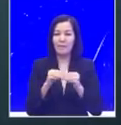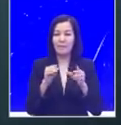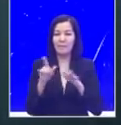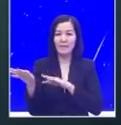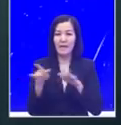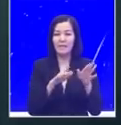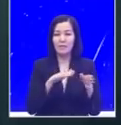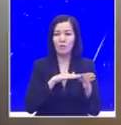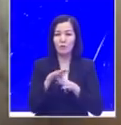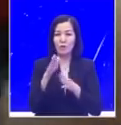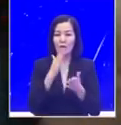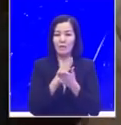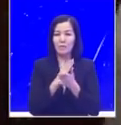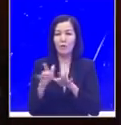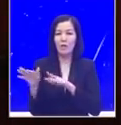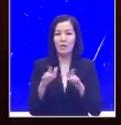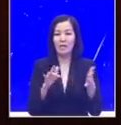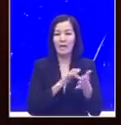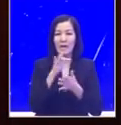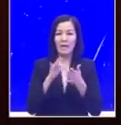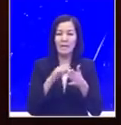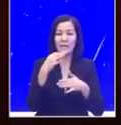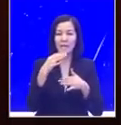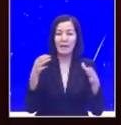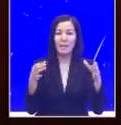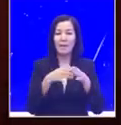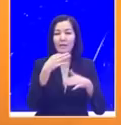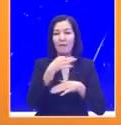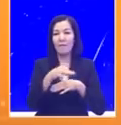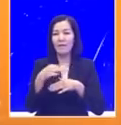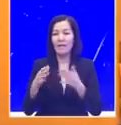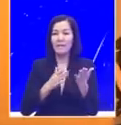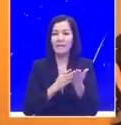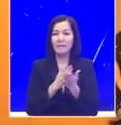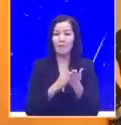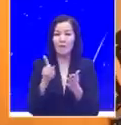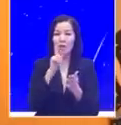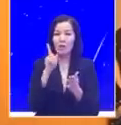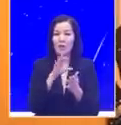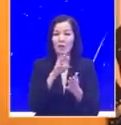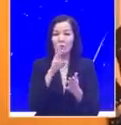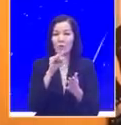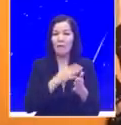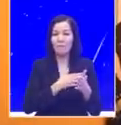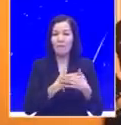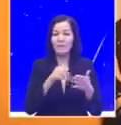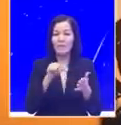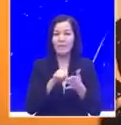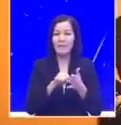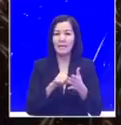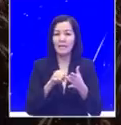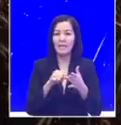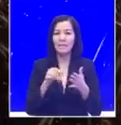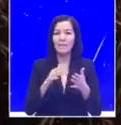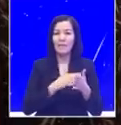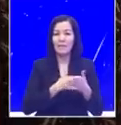арқылы жүзеге асып отыр. Шараға қалалық партия филиалының қызметкерлері, Жас Отан жастар қанаты белсенділері, жетісу еріктілері